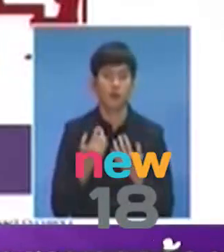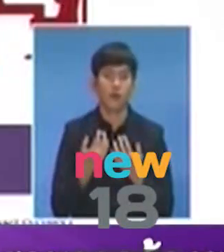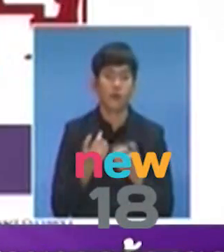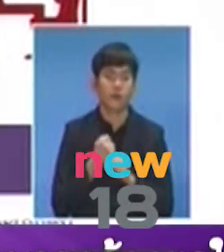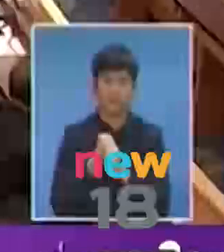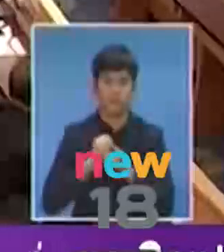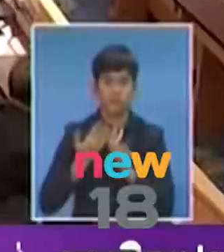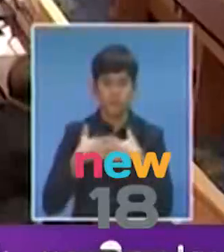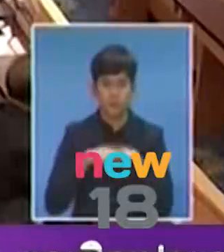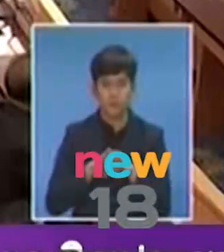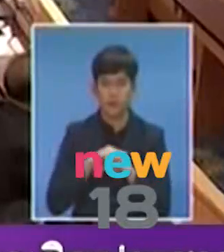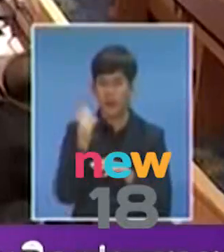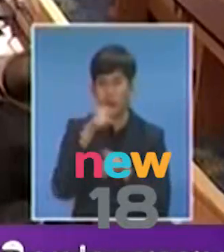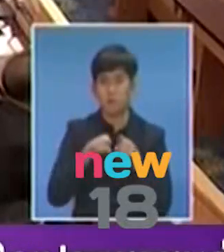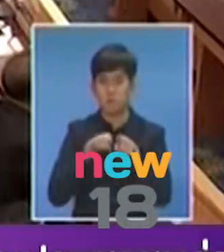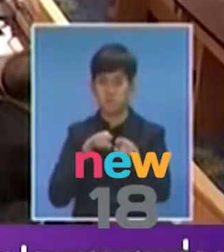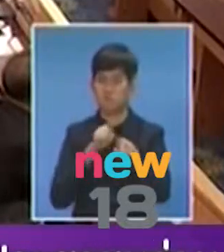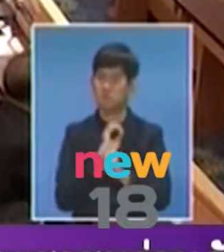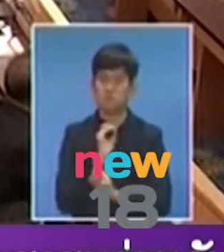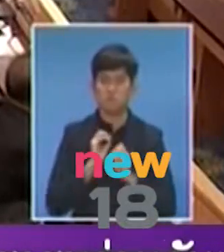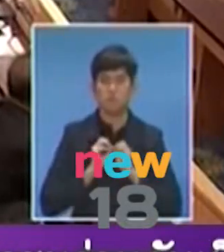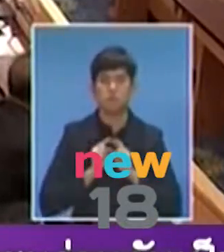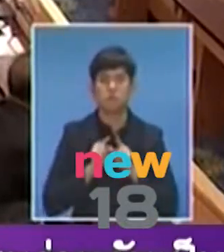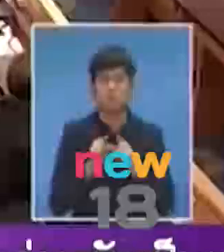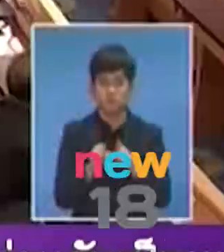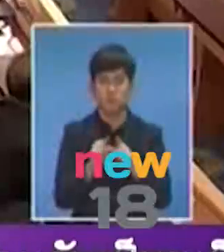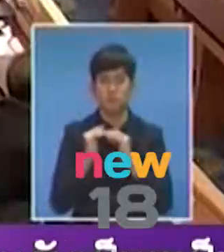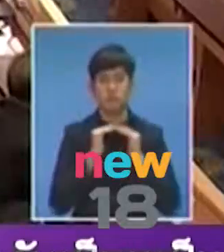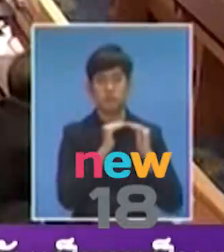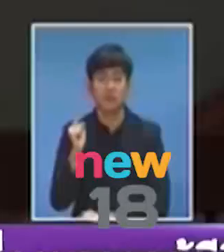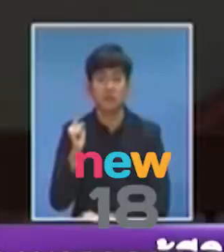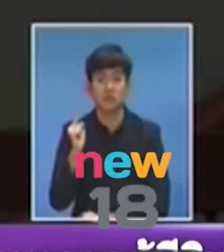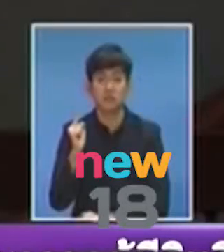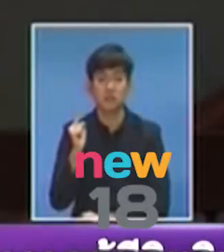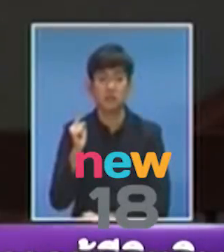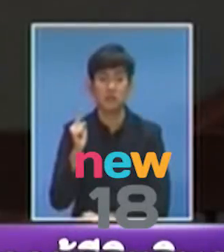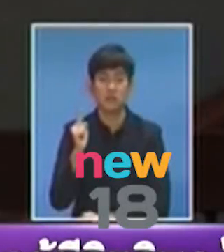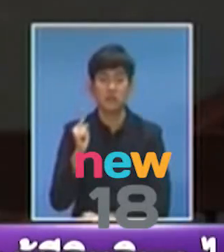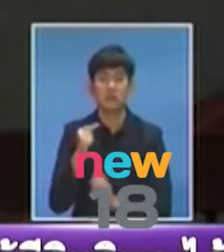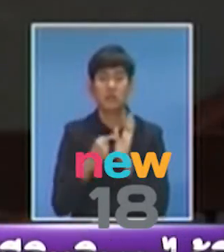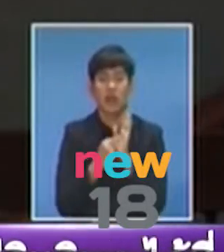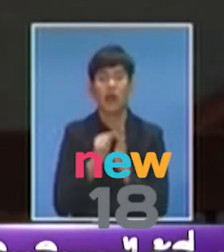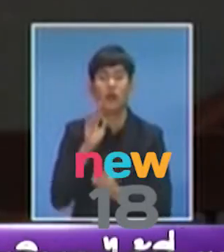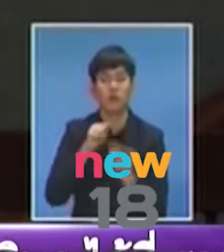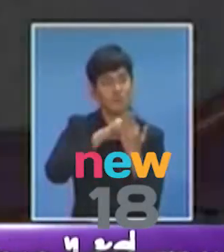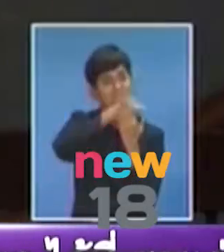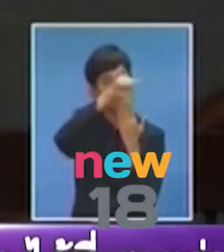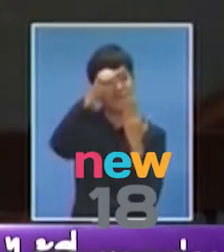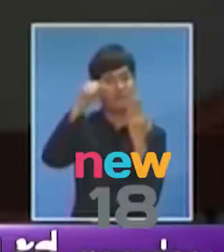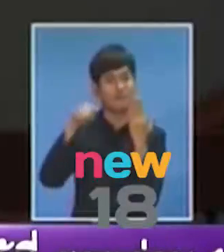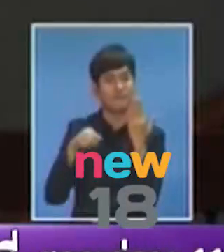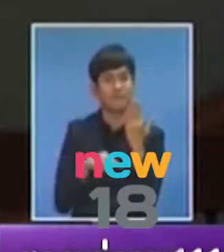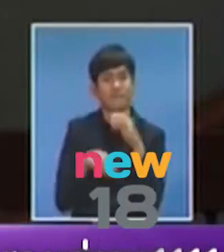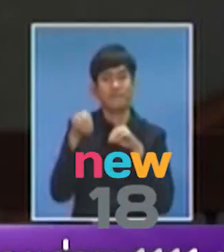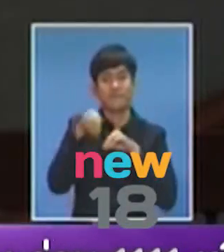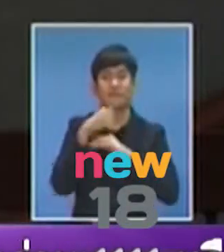ยเร็วที่สุดต้องพิจารณาตามขั้นตอนความเหมาะสมของสถานการณ์ที่จะมีการเปลี่ยนแปลงตลอดเวลาก่อนหน้านี้ประชาชนมีความขัดแย้